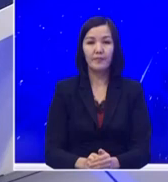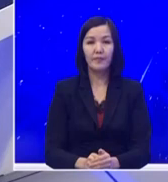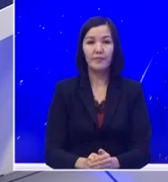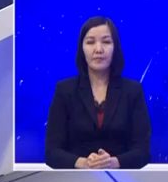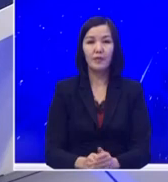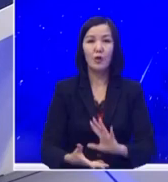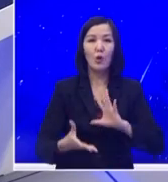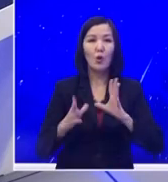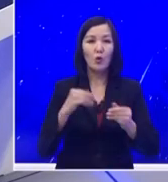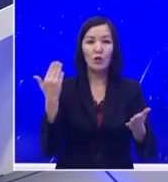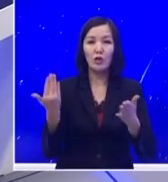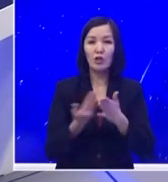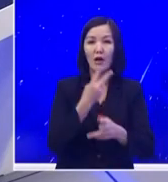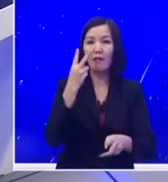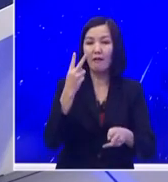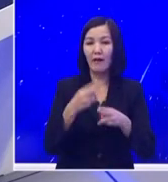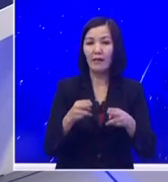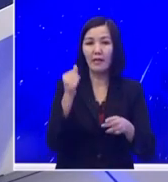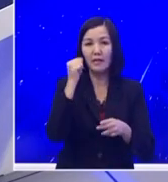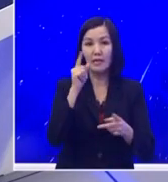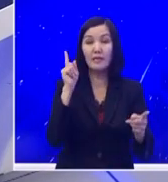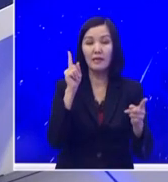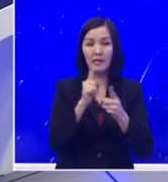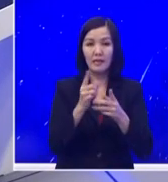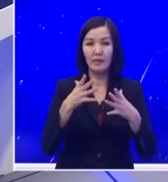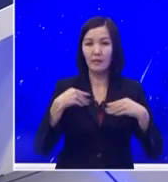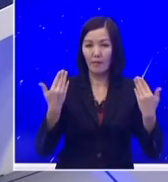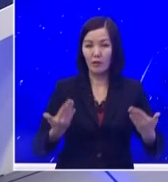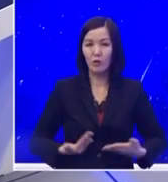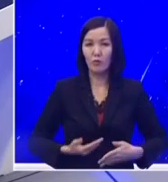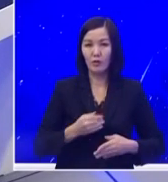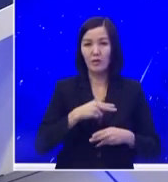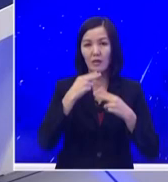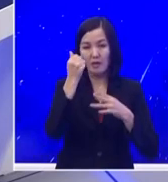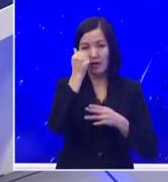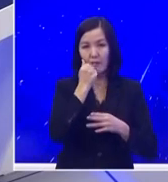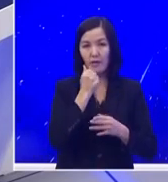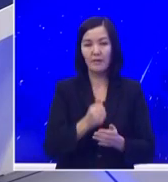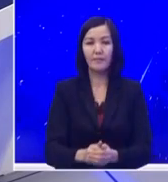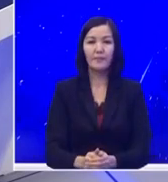Қадірменді көрермен, бүгінгі айтар ақпарат осы. Біз өздеріңізбен ертең эфирде қауышамыз.